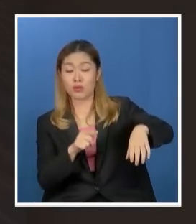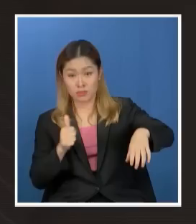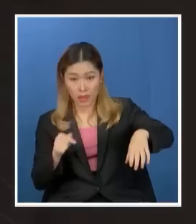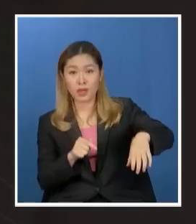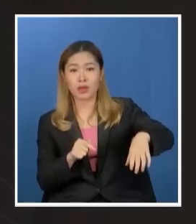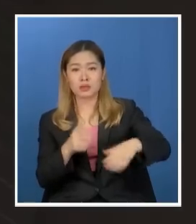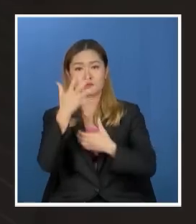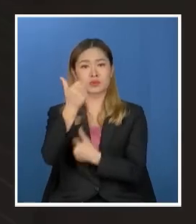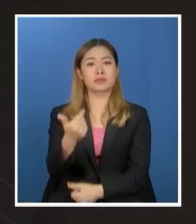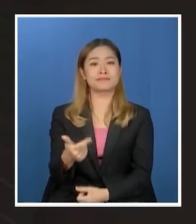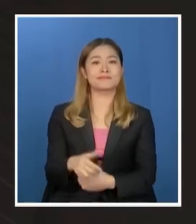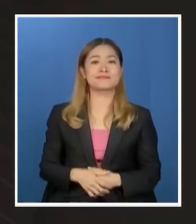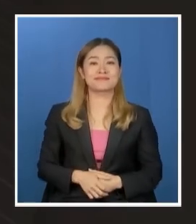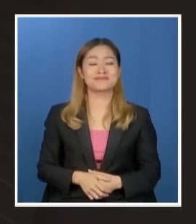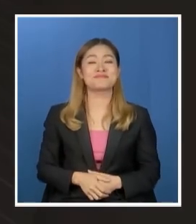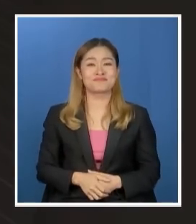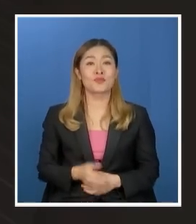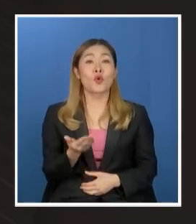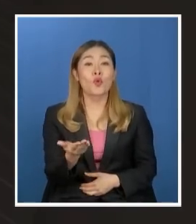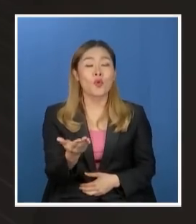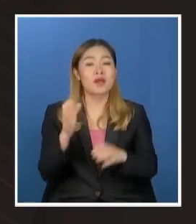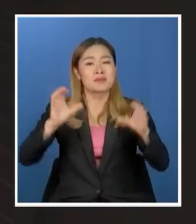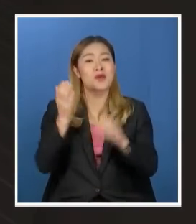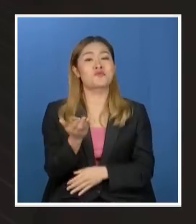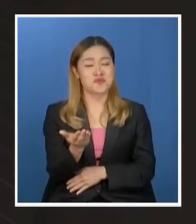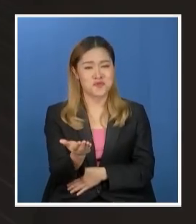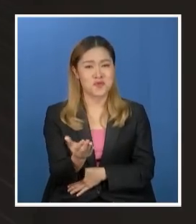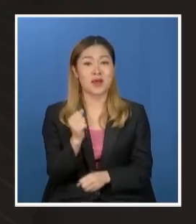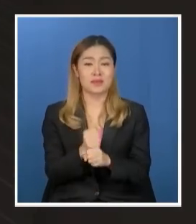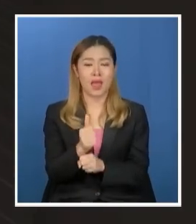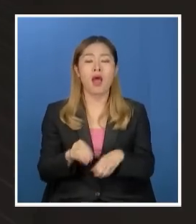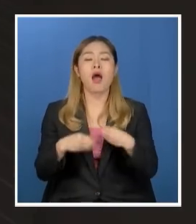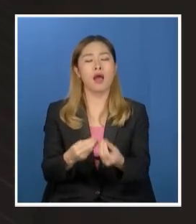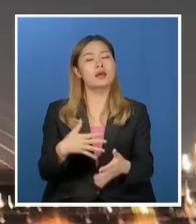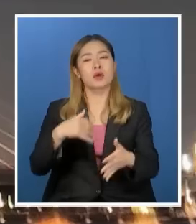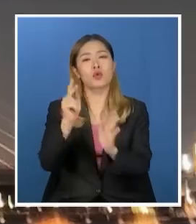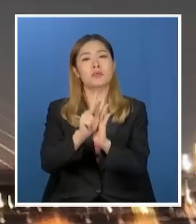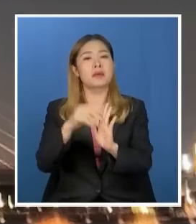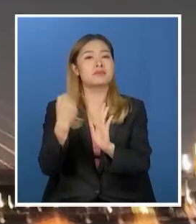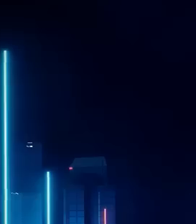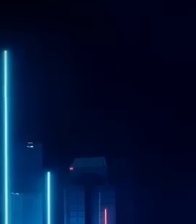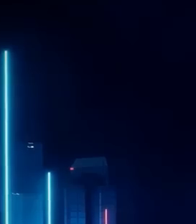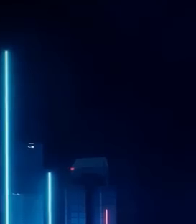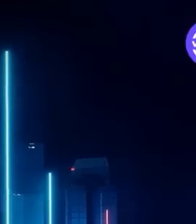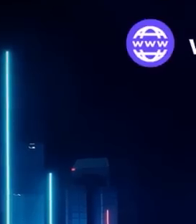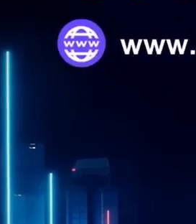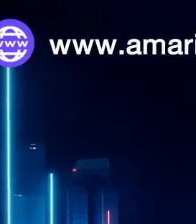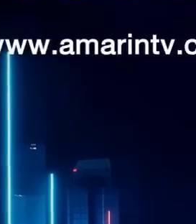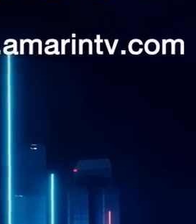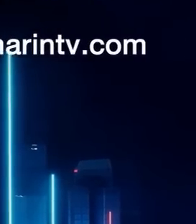ก็น่าสนใจอย่างงั้นเลยเหรอครับก็ต้องขออนุญาตรัฐบาลใช่ไหมครับผมถ้าเขาให้ก็ไม่ว่างไม่ผิดกฎหมายเลือกตั้ง